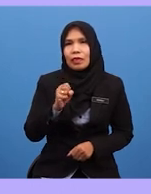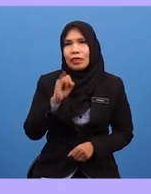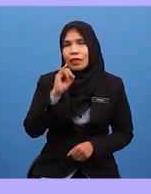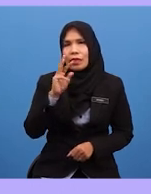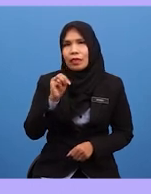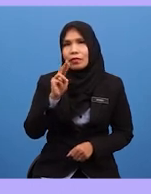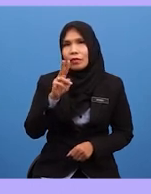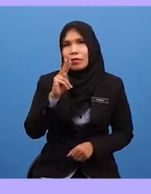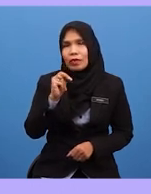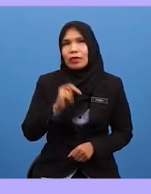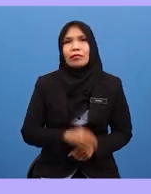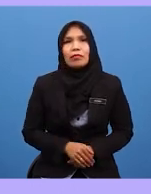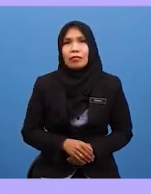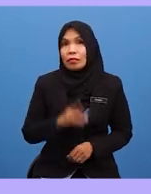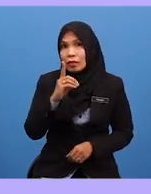pertumbuhan berhenti,